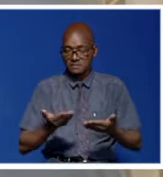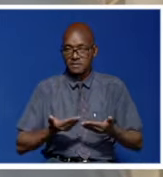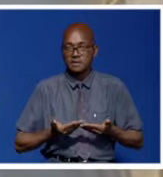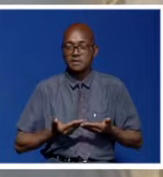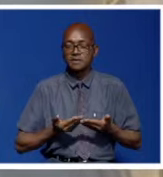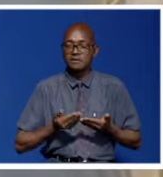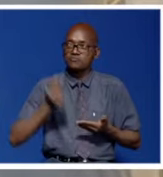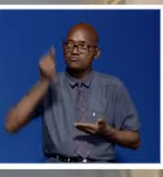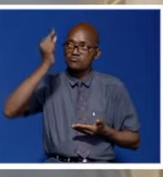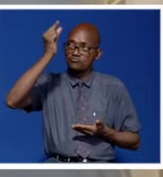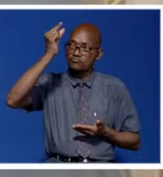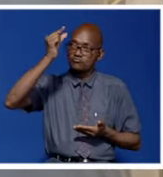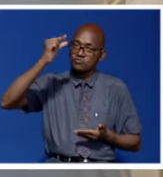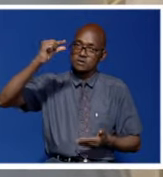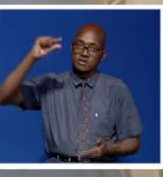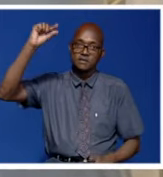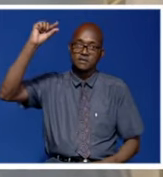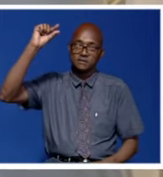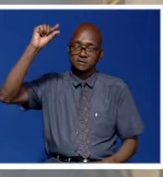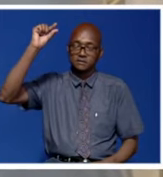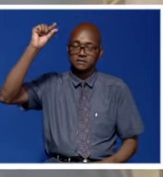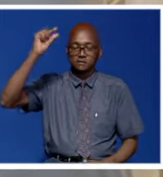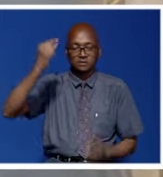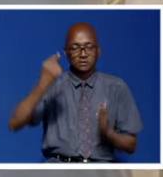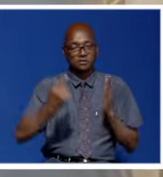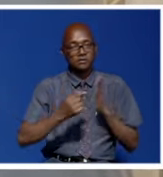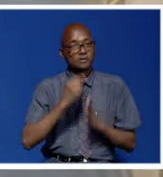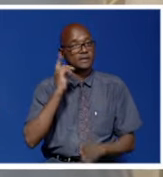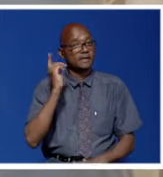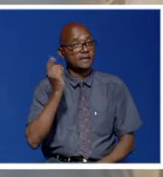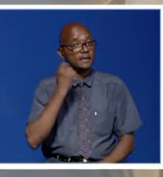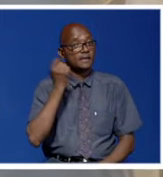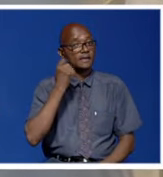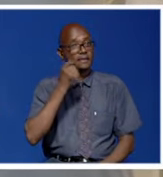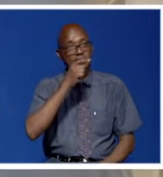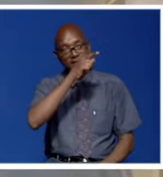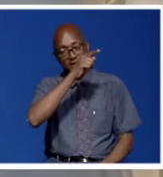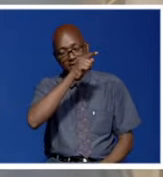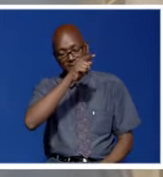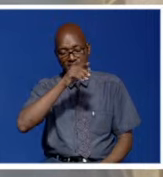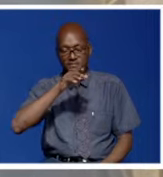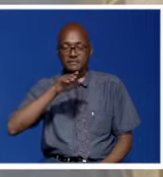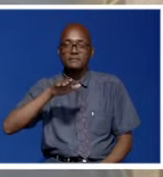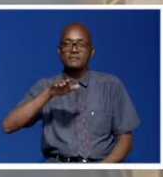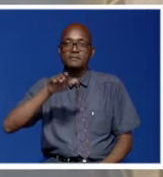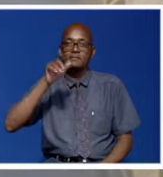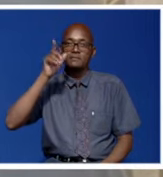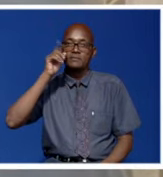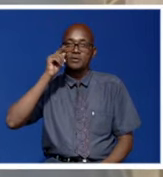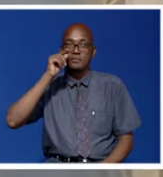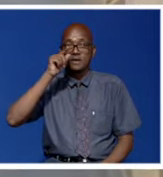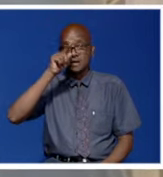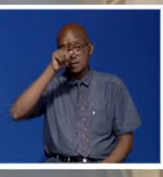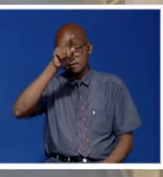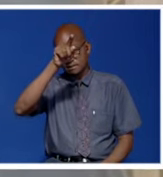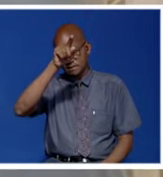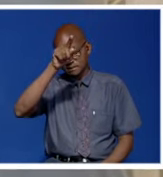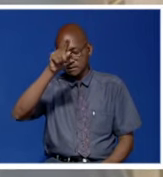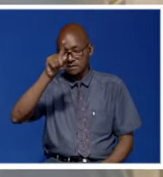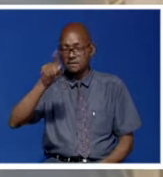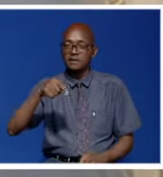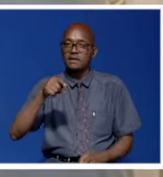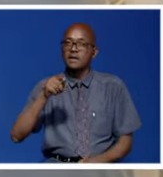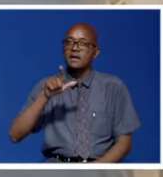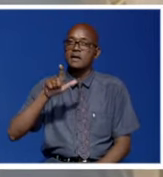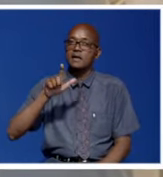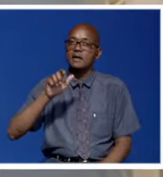mwezi kuandama kutoka Kenya, maeneo ya Mombasa na maeneo ya